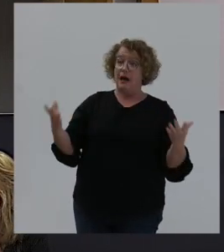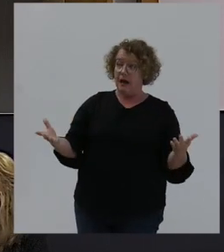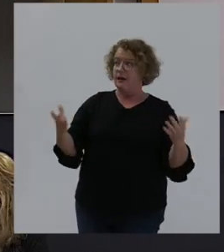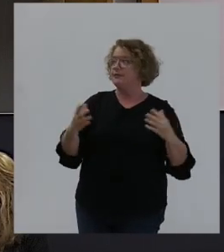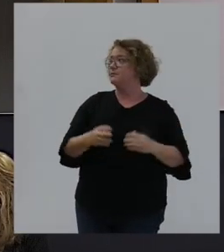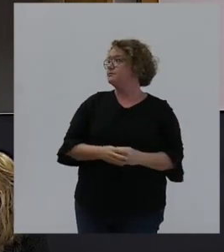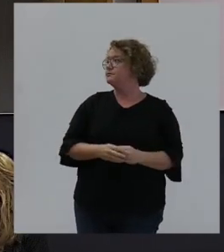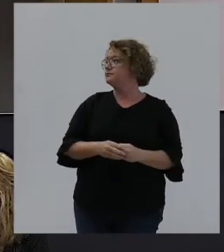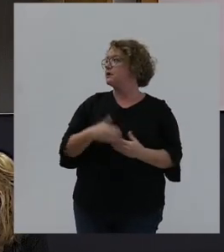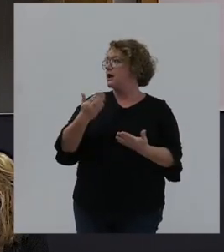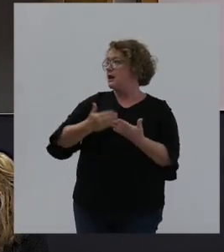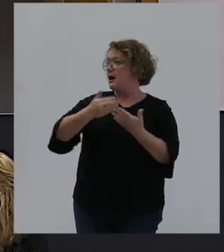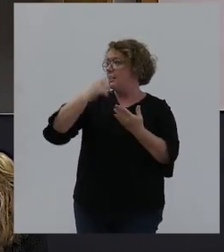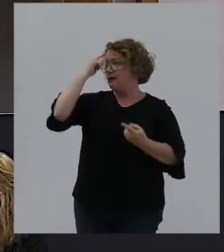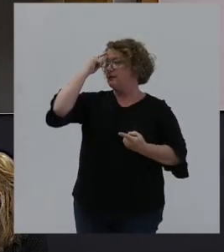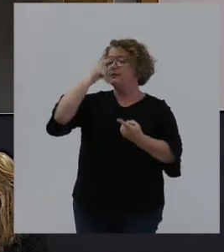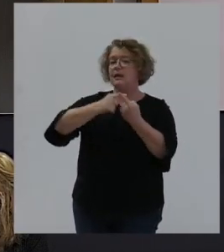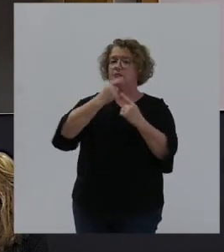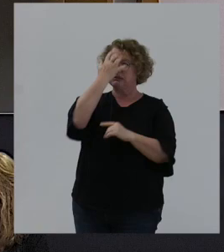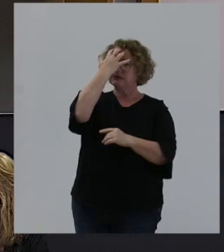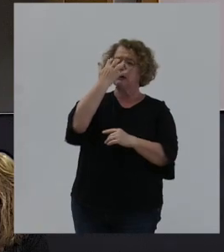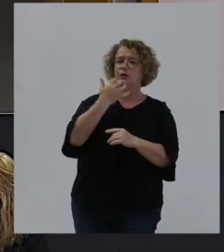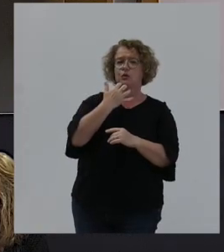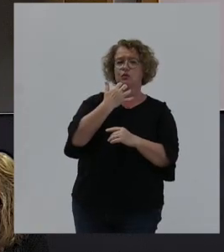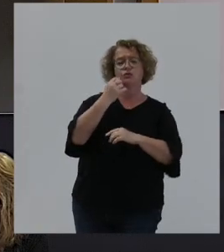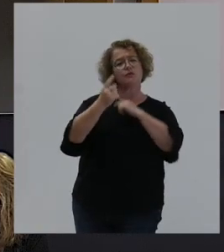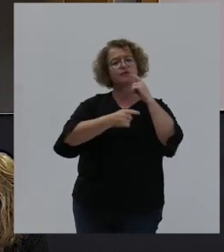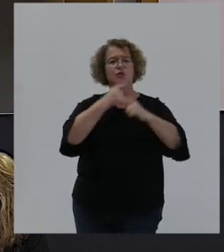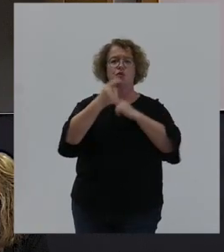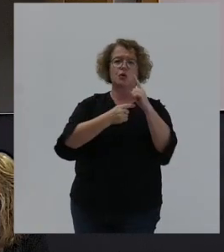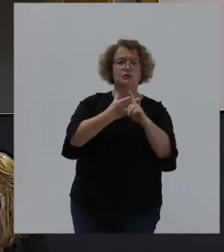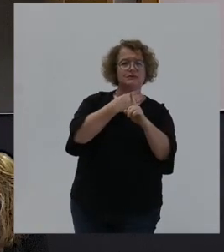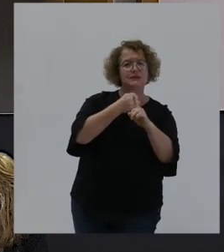Alors, c'est un sujet sérieux que la lutte contre les violences sexistes et sexuelles,